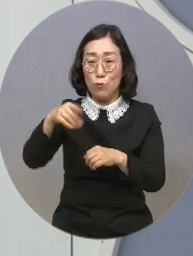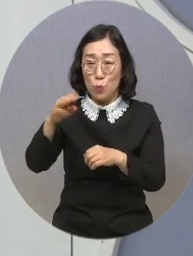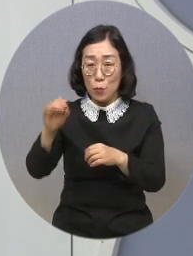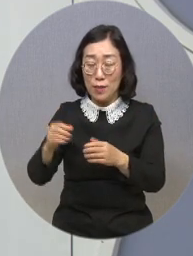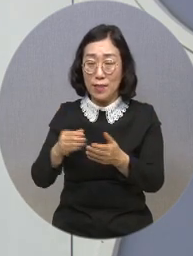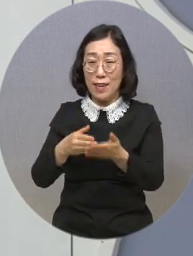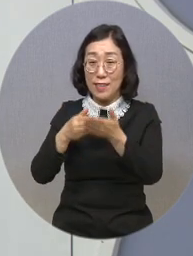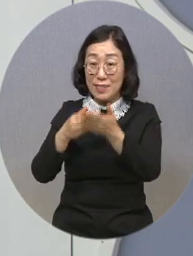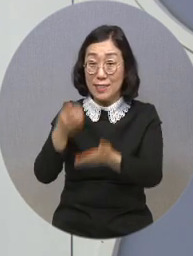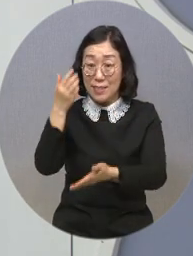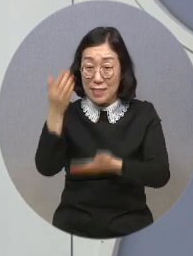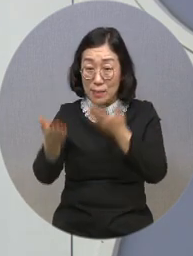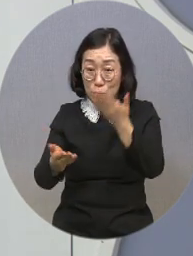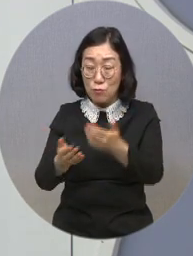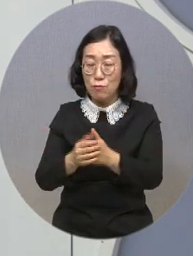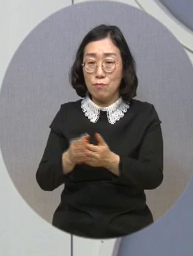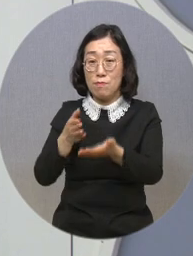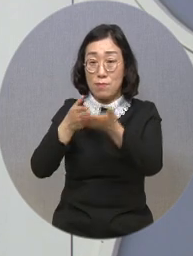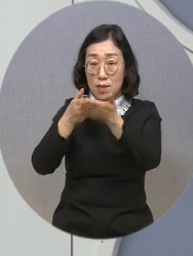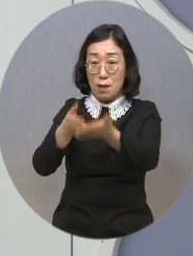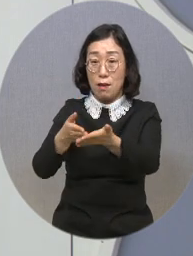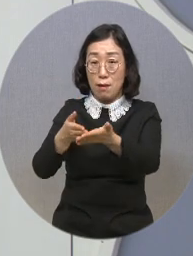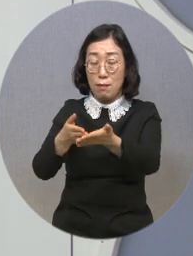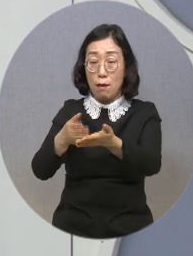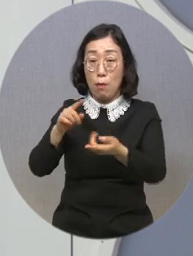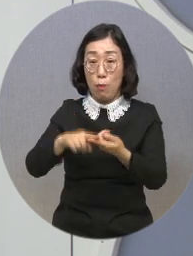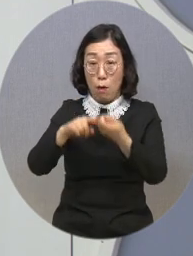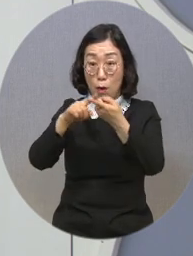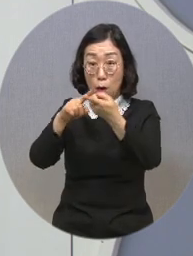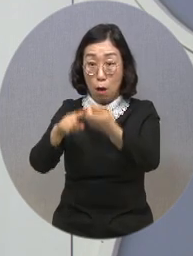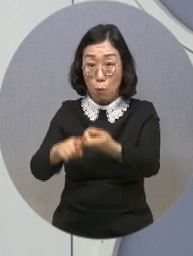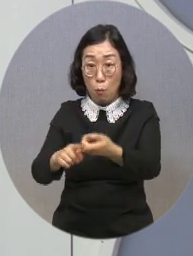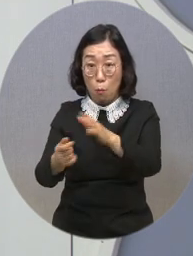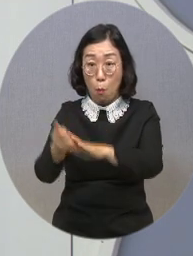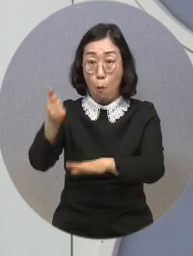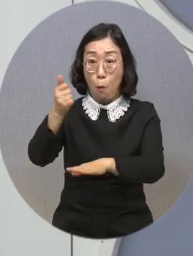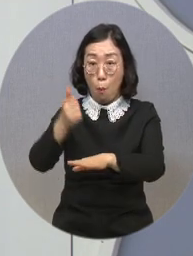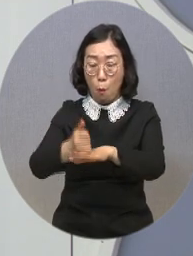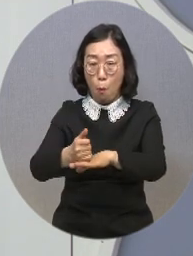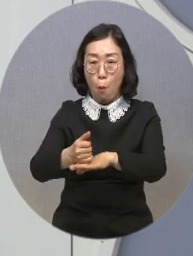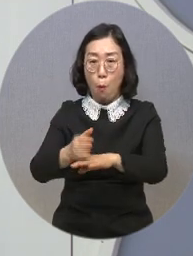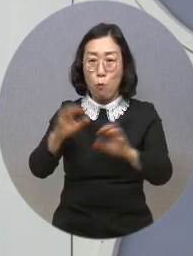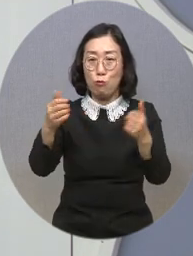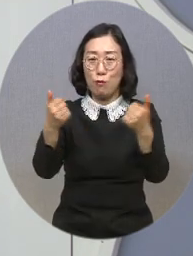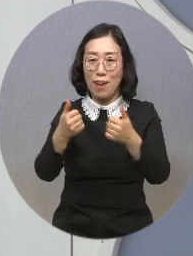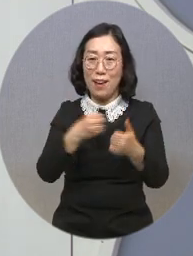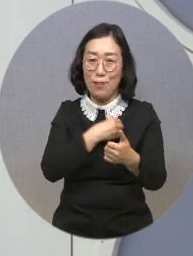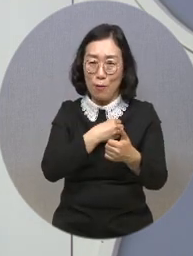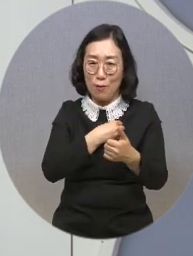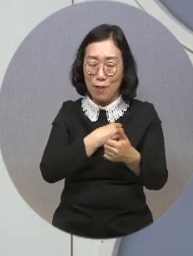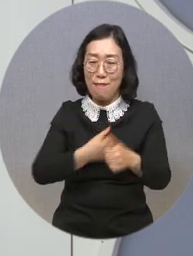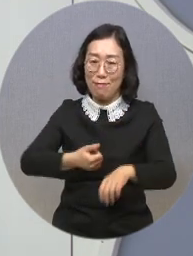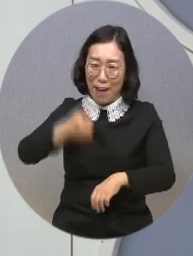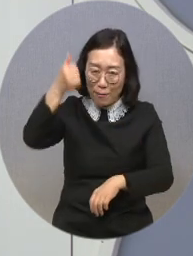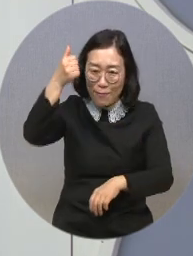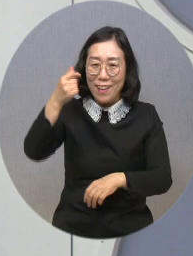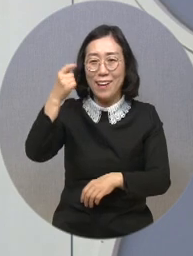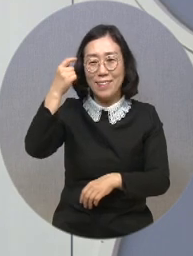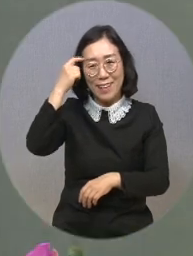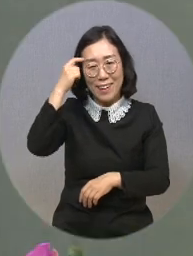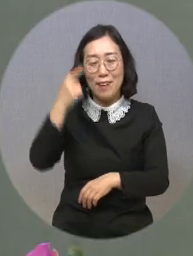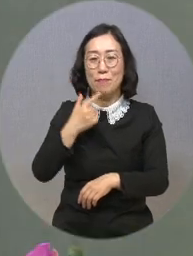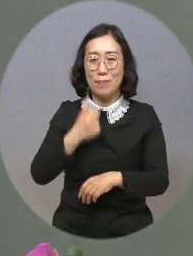하고 그게 또 이렇게 예, 실현이 되니까 역시 이거 공무원보다는 국회의원이 좋구나 이런 생각을 제가 했습니다.